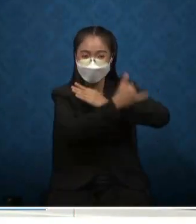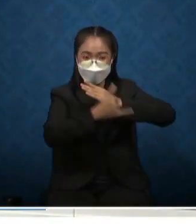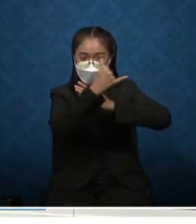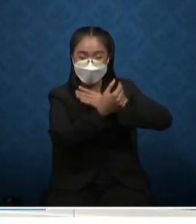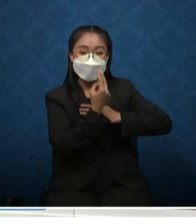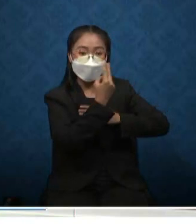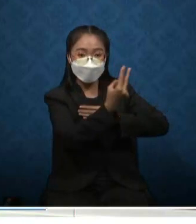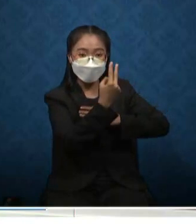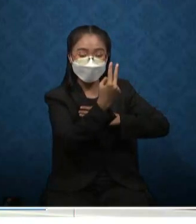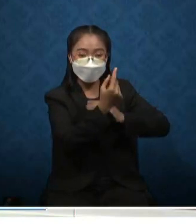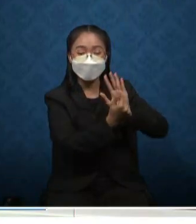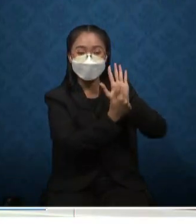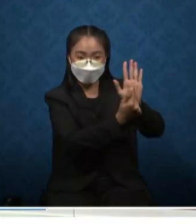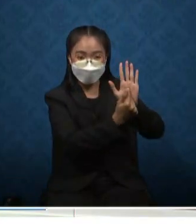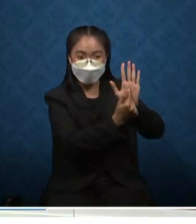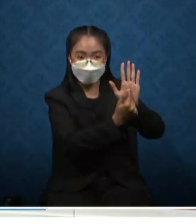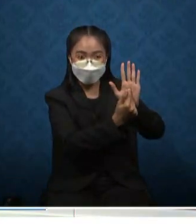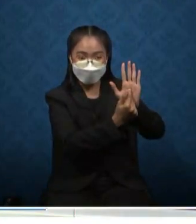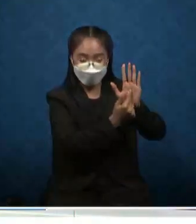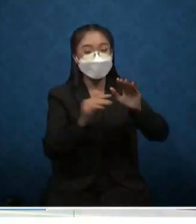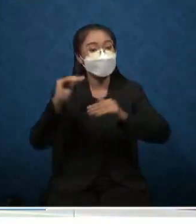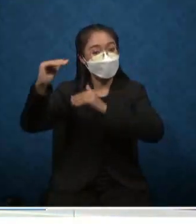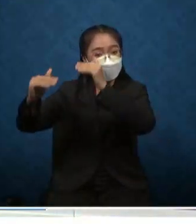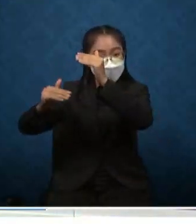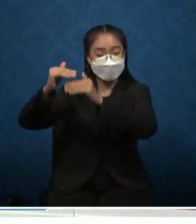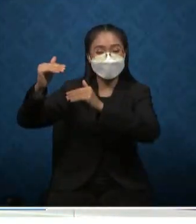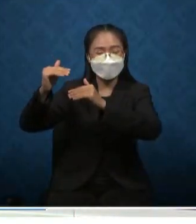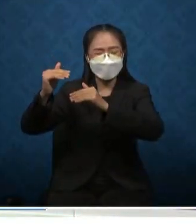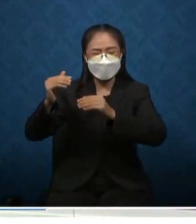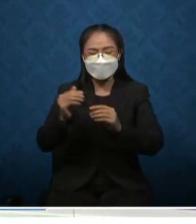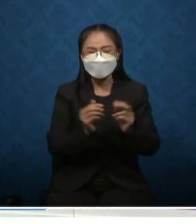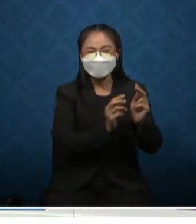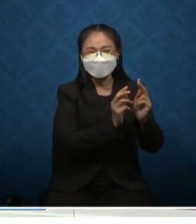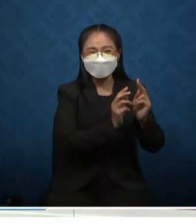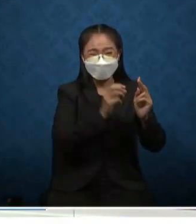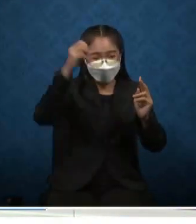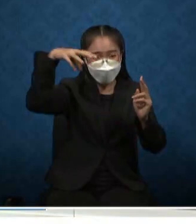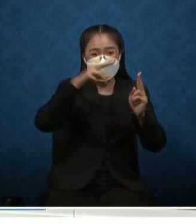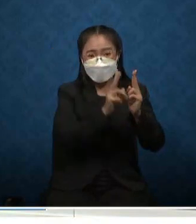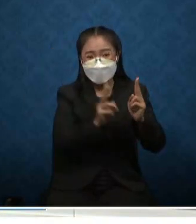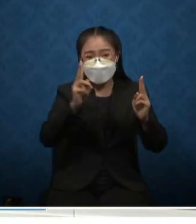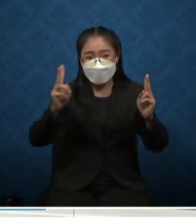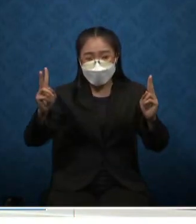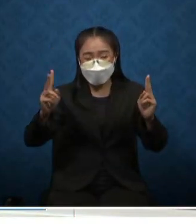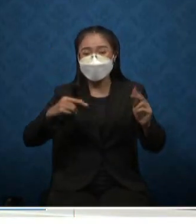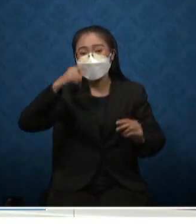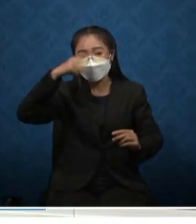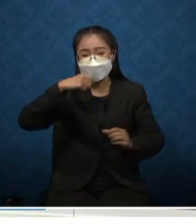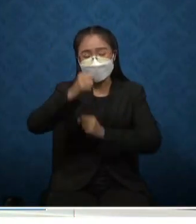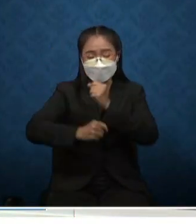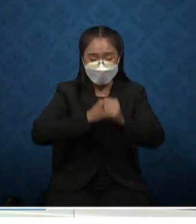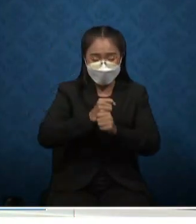กำหนดการพัฒนาระบบโครงข่าย Smart Gridของประเทศไทยพ.ศ 2558ถึง